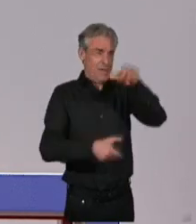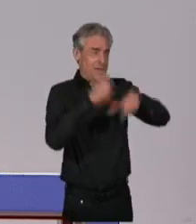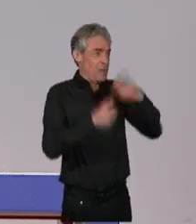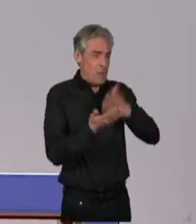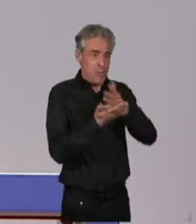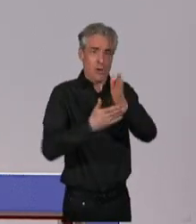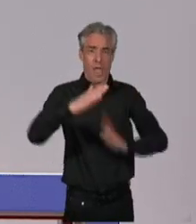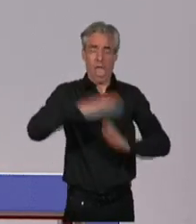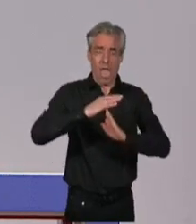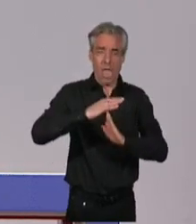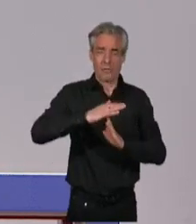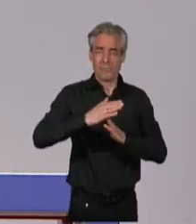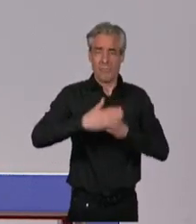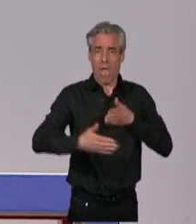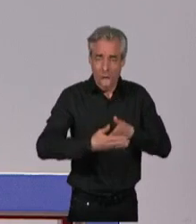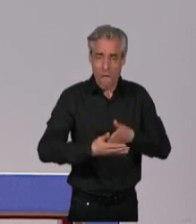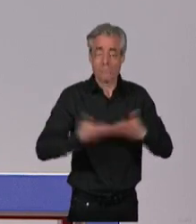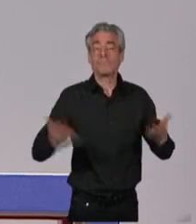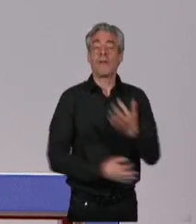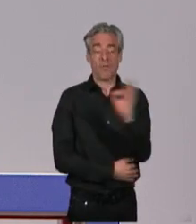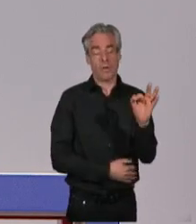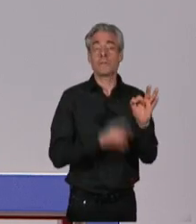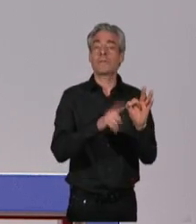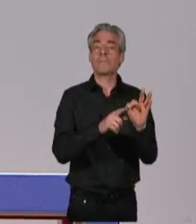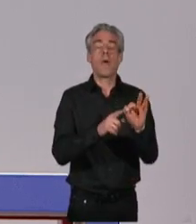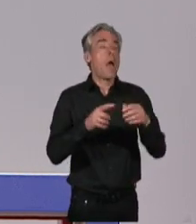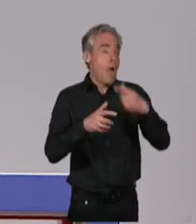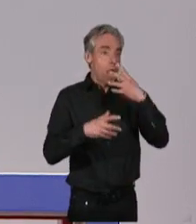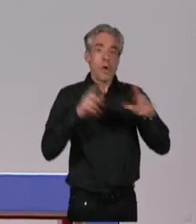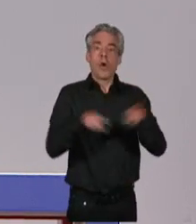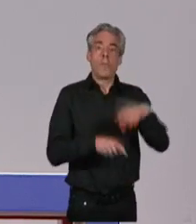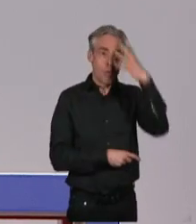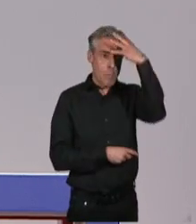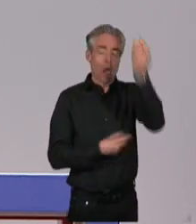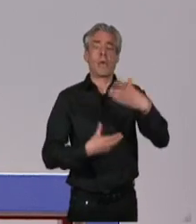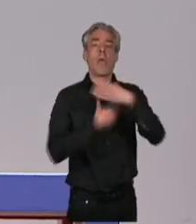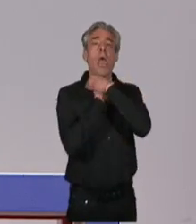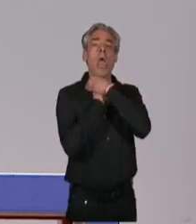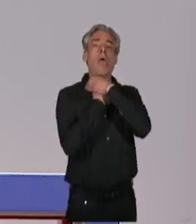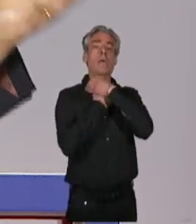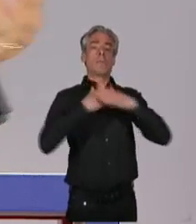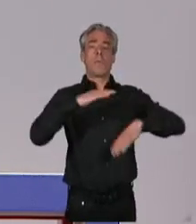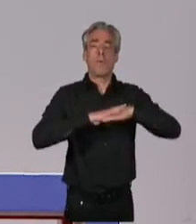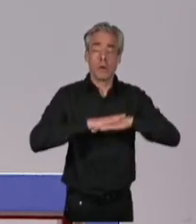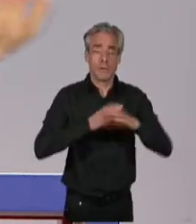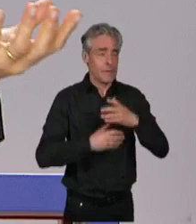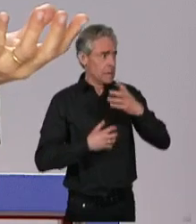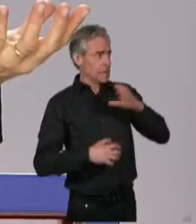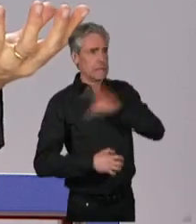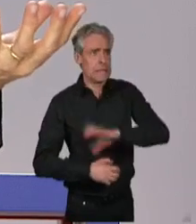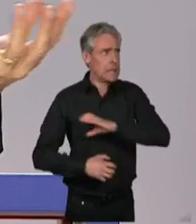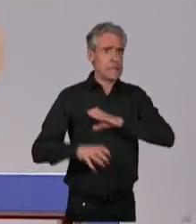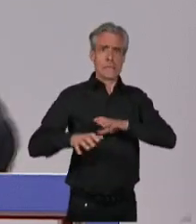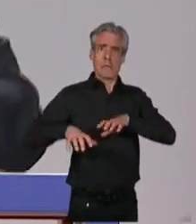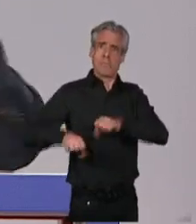projet de voir le jour. La France est une Marianne en corset. Une Marianne qui essaye de garder